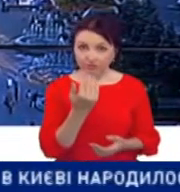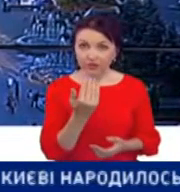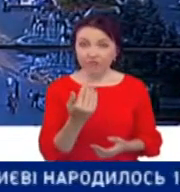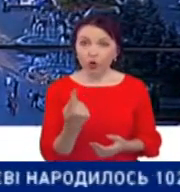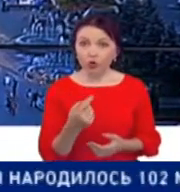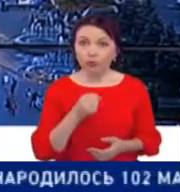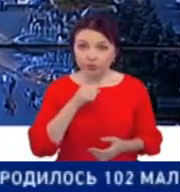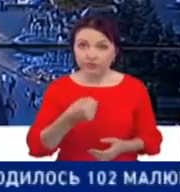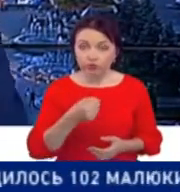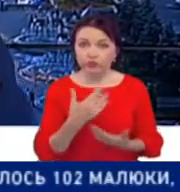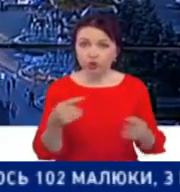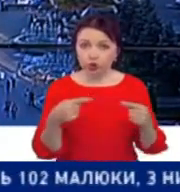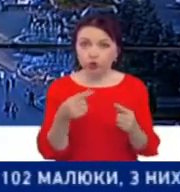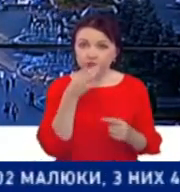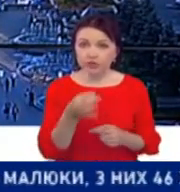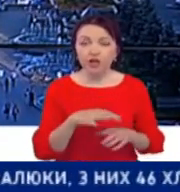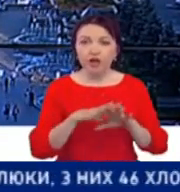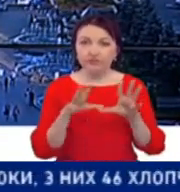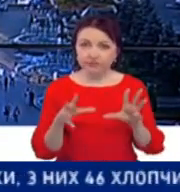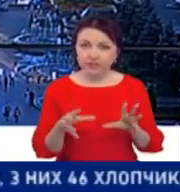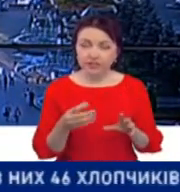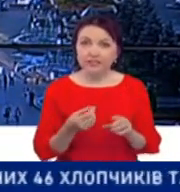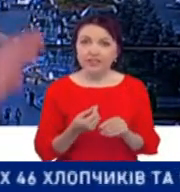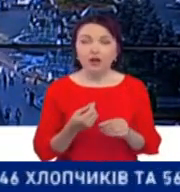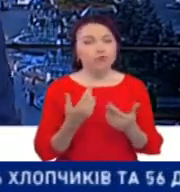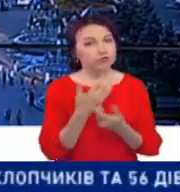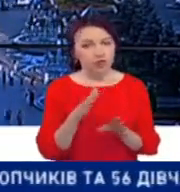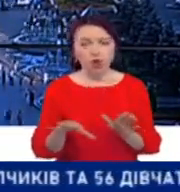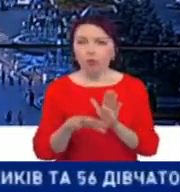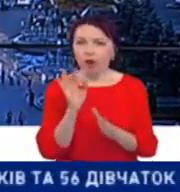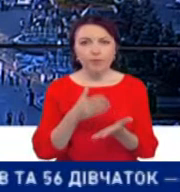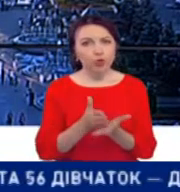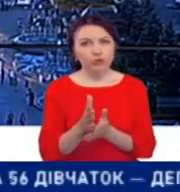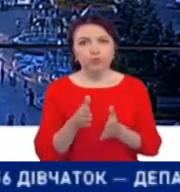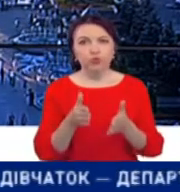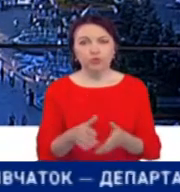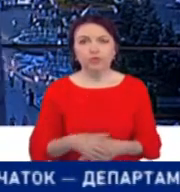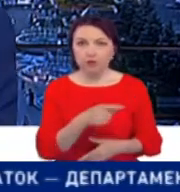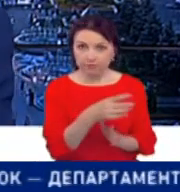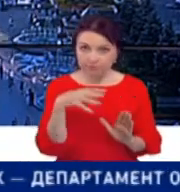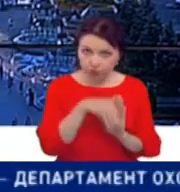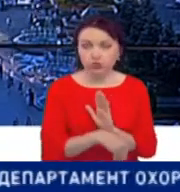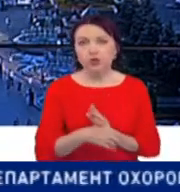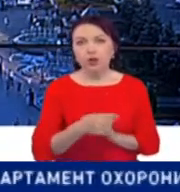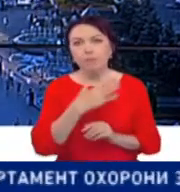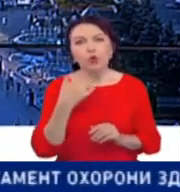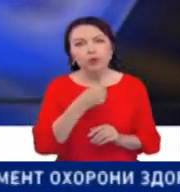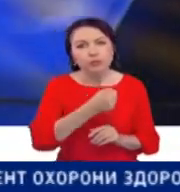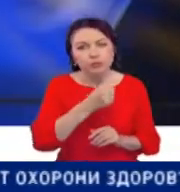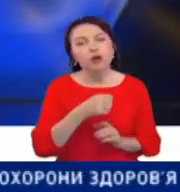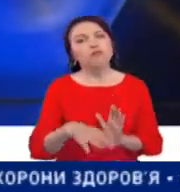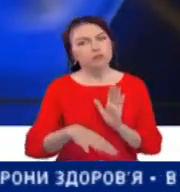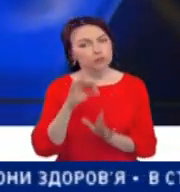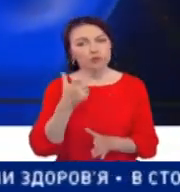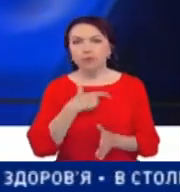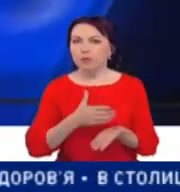інтерв'ю вже чітко сказали, що все обрали для себе політичну складову. Ви так само в численних інтерв'ю зазначали, що обрали для